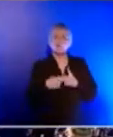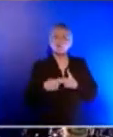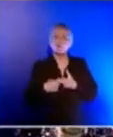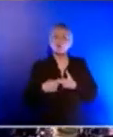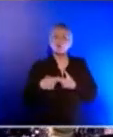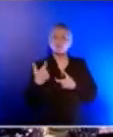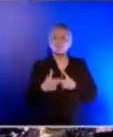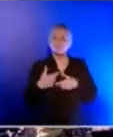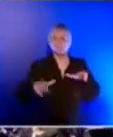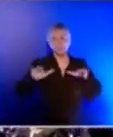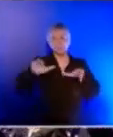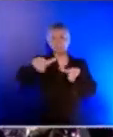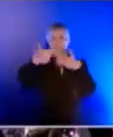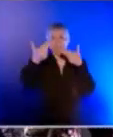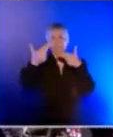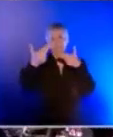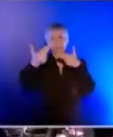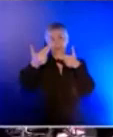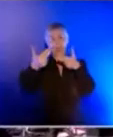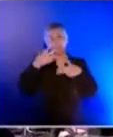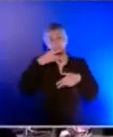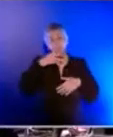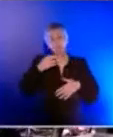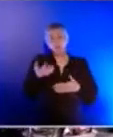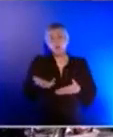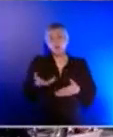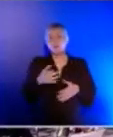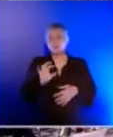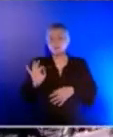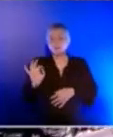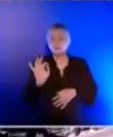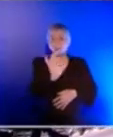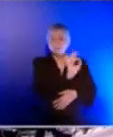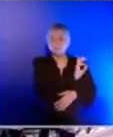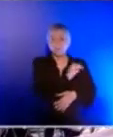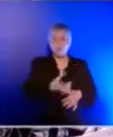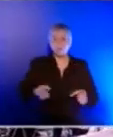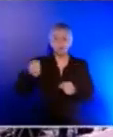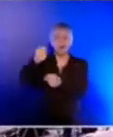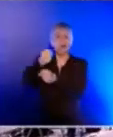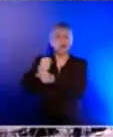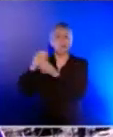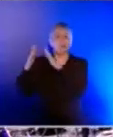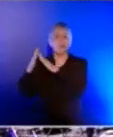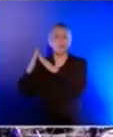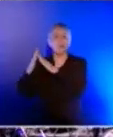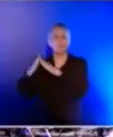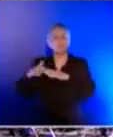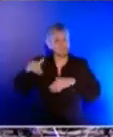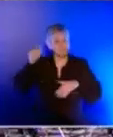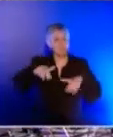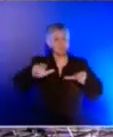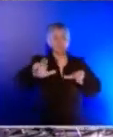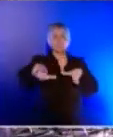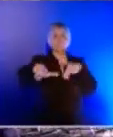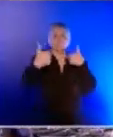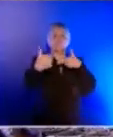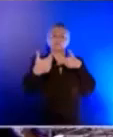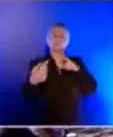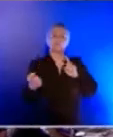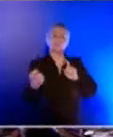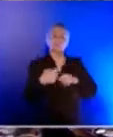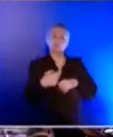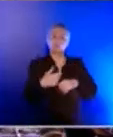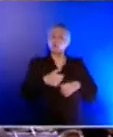και πρωτοπορώντας, αν όχι απλώς και μόνο στην Ελλάδα, αλλά και στην Ευρώπη, διότι πλέον έχουμε